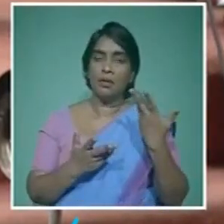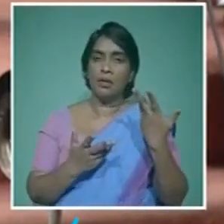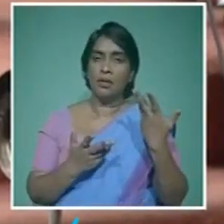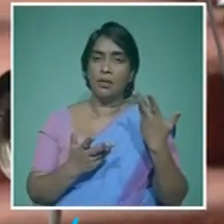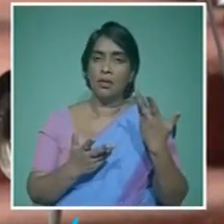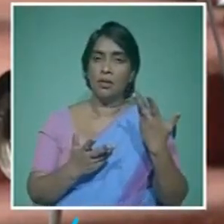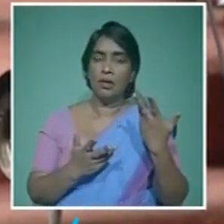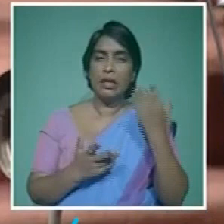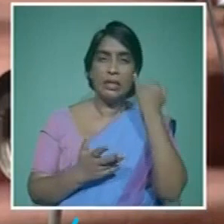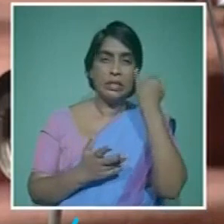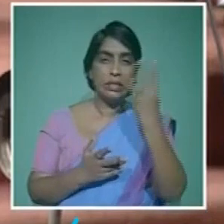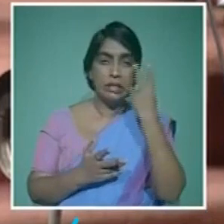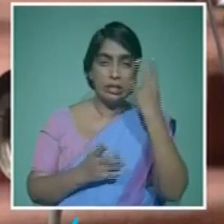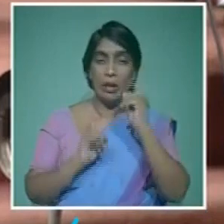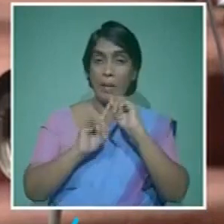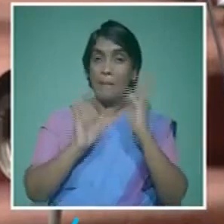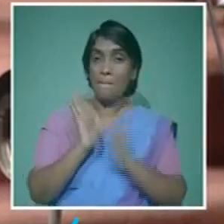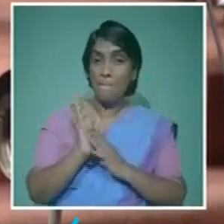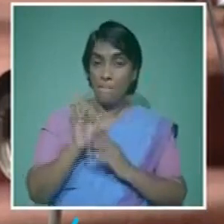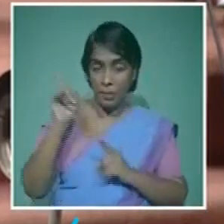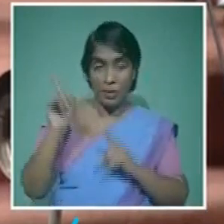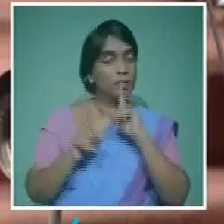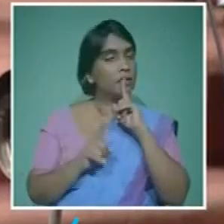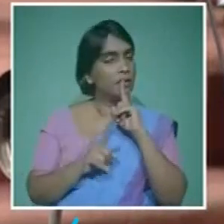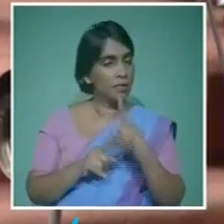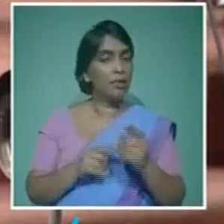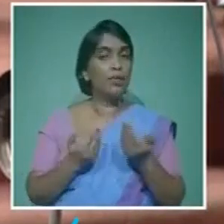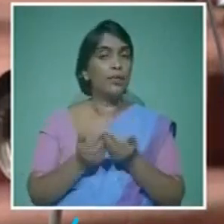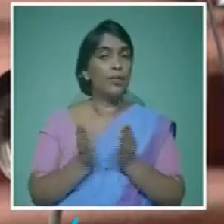அவர்கள் கூறியிருக்கின்றார், தான் கடுமையான